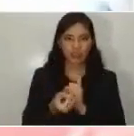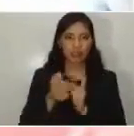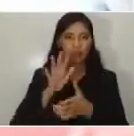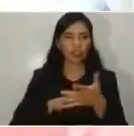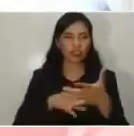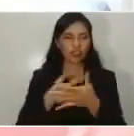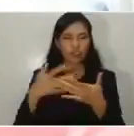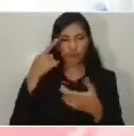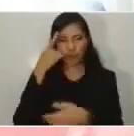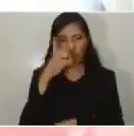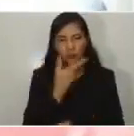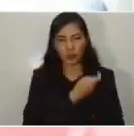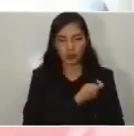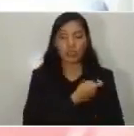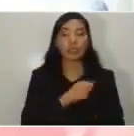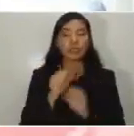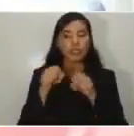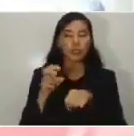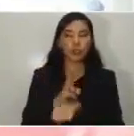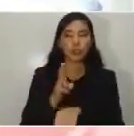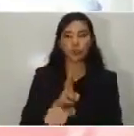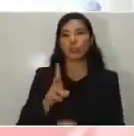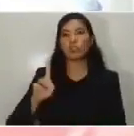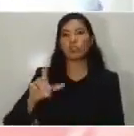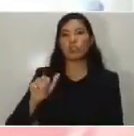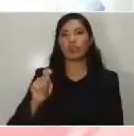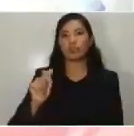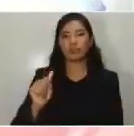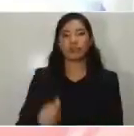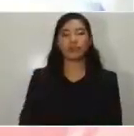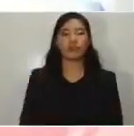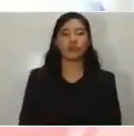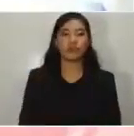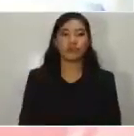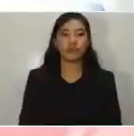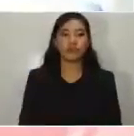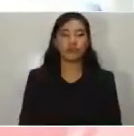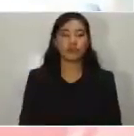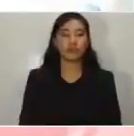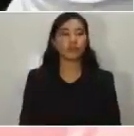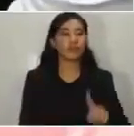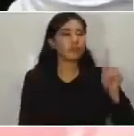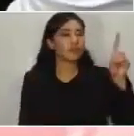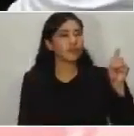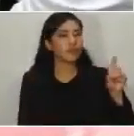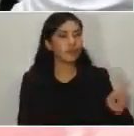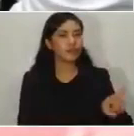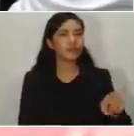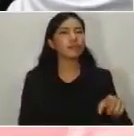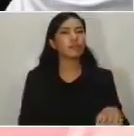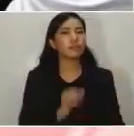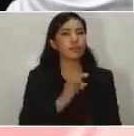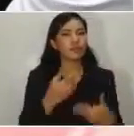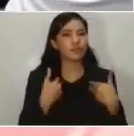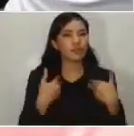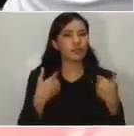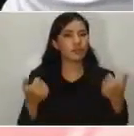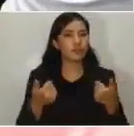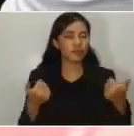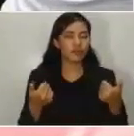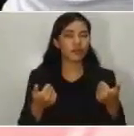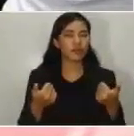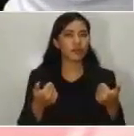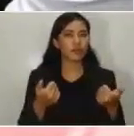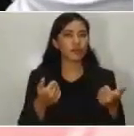ay nakita ng mga eksperto natin, pagkatapos ang DOH ay makakapag-desisyon na susundin ang bagong dosing schedule, maaari naman